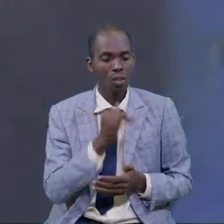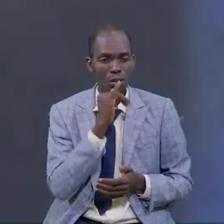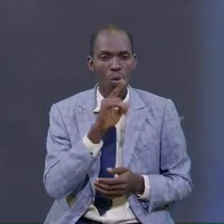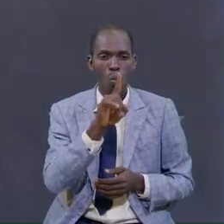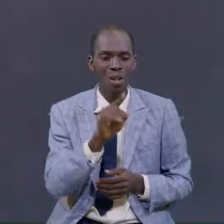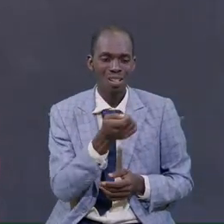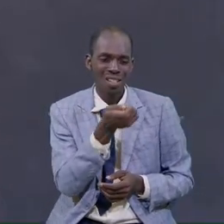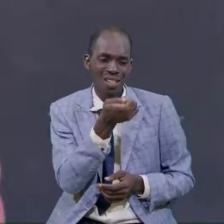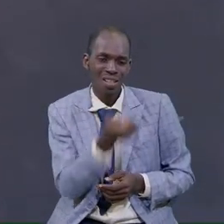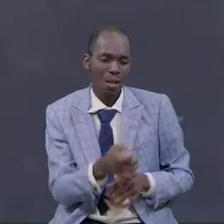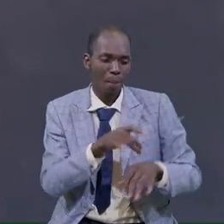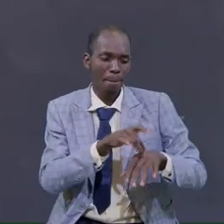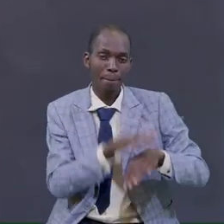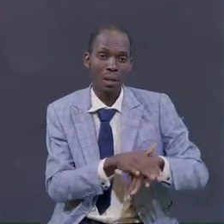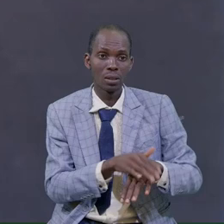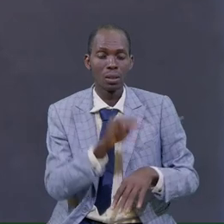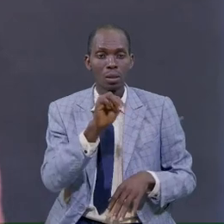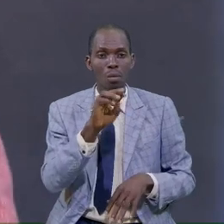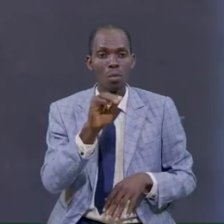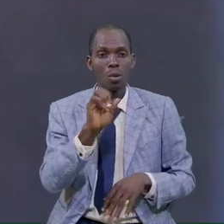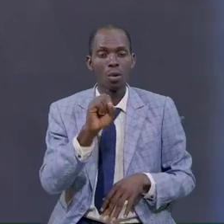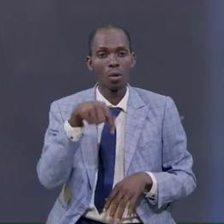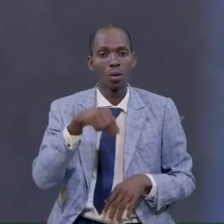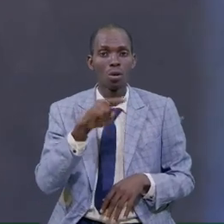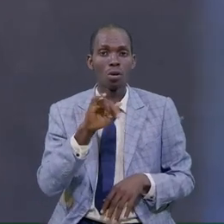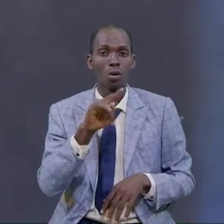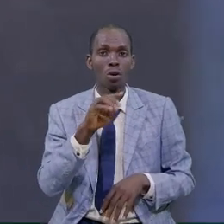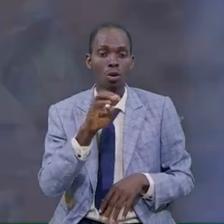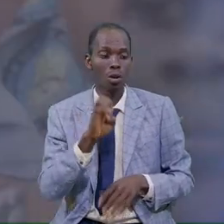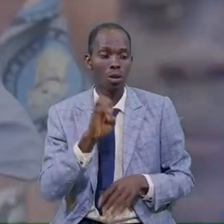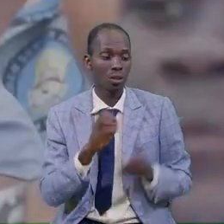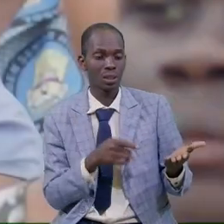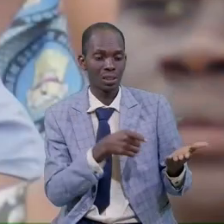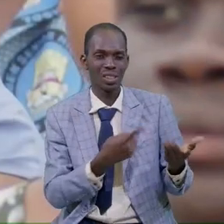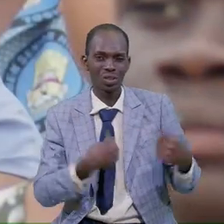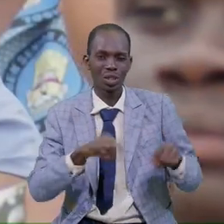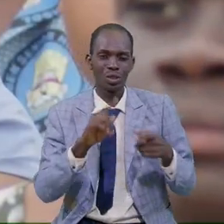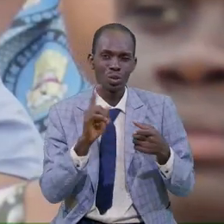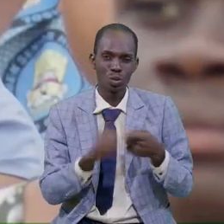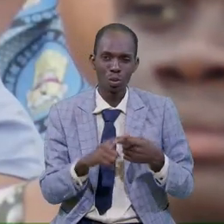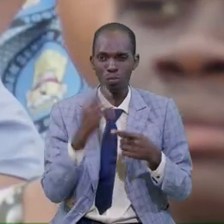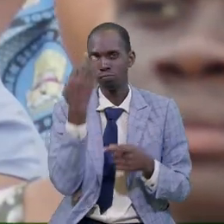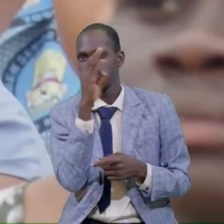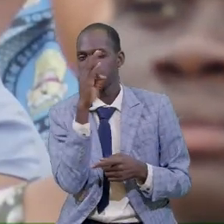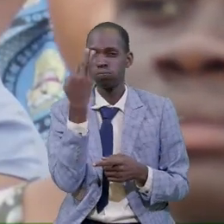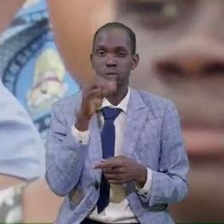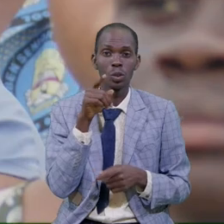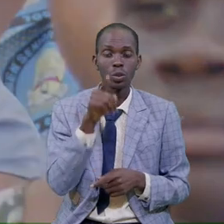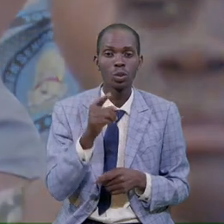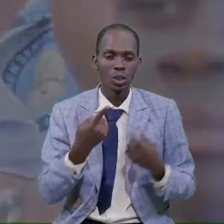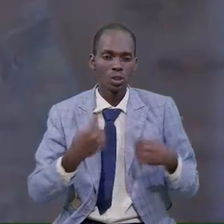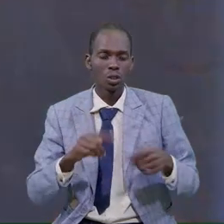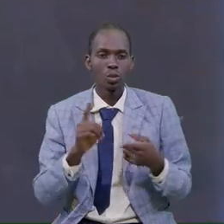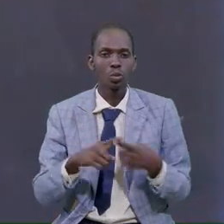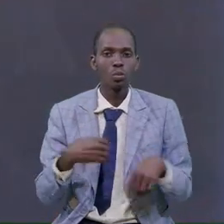moustique qui essaie de nous distraire. Ce petit moustique nous détourne